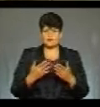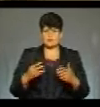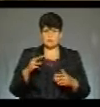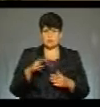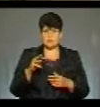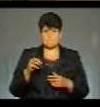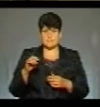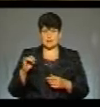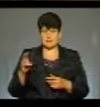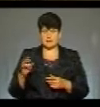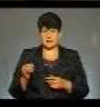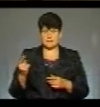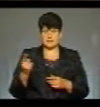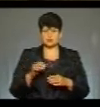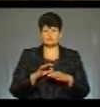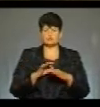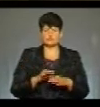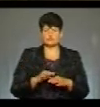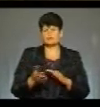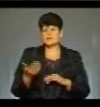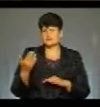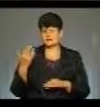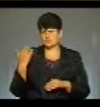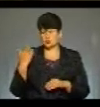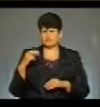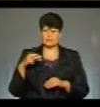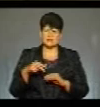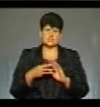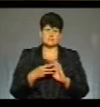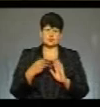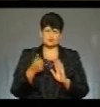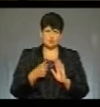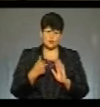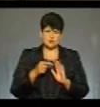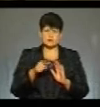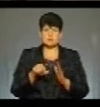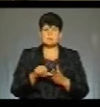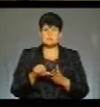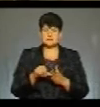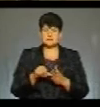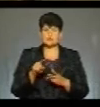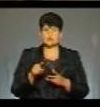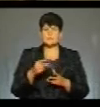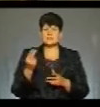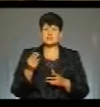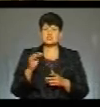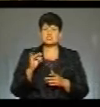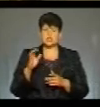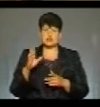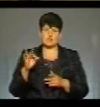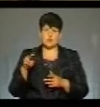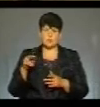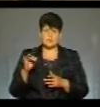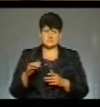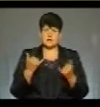Мельника. Першу він проводив вже досить давно, в 2008 році, і тоді ми представляли його живопис. А сьогодні ми